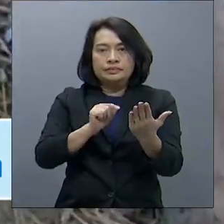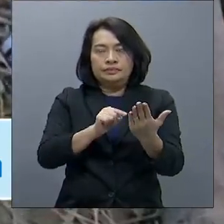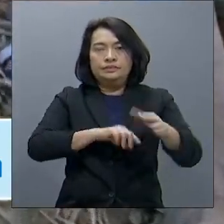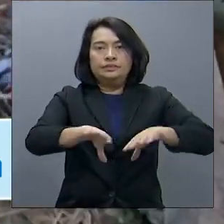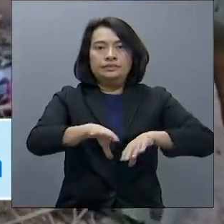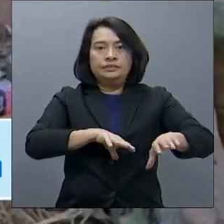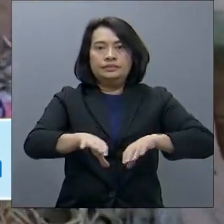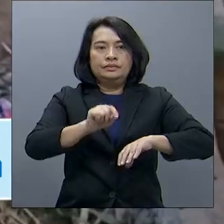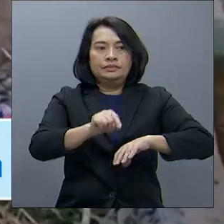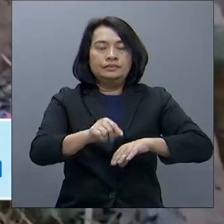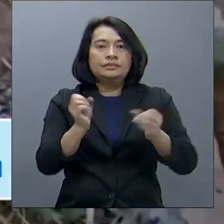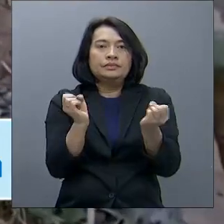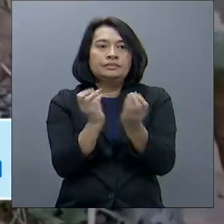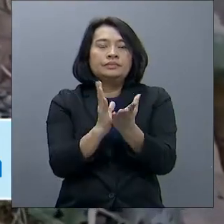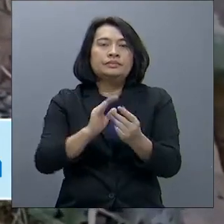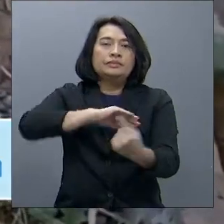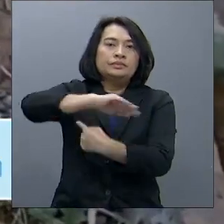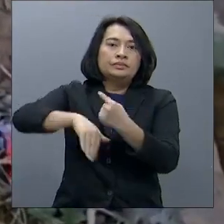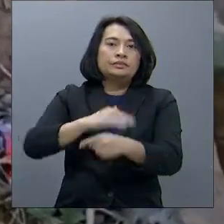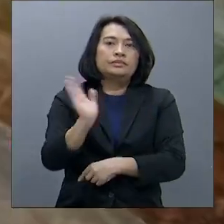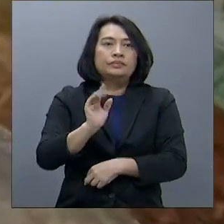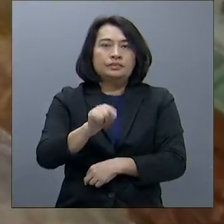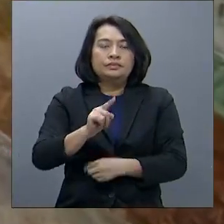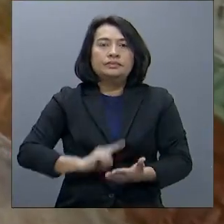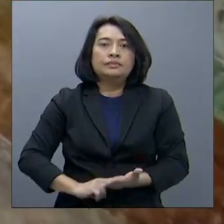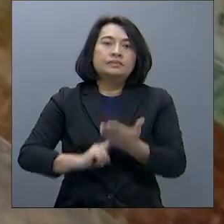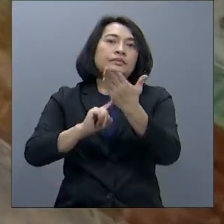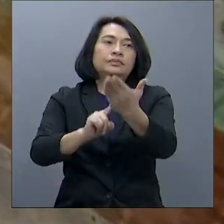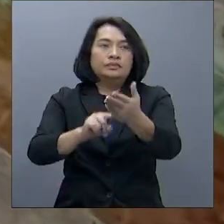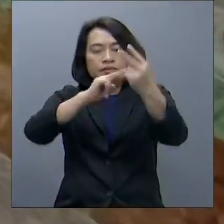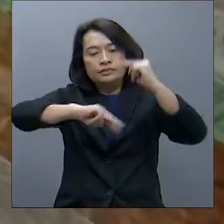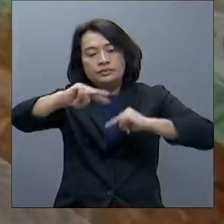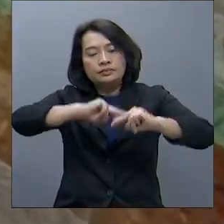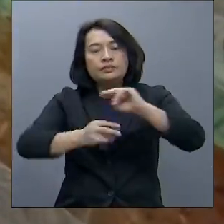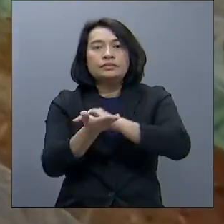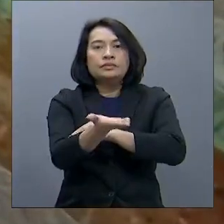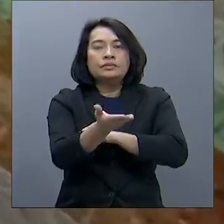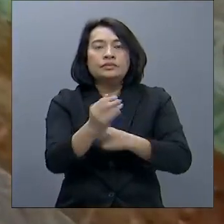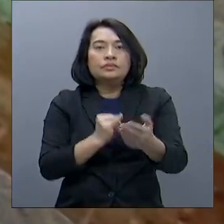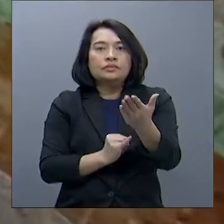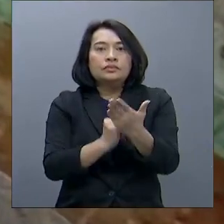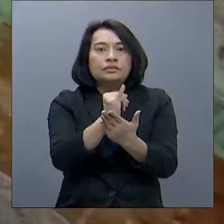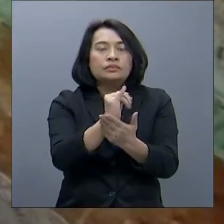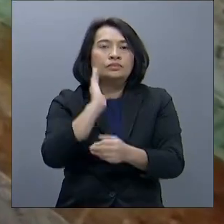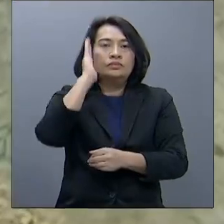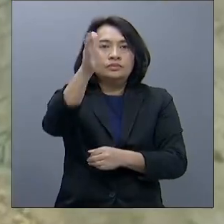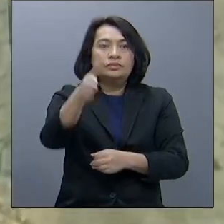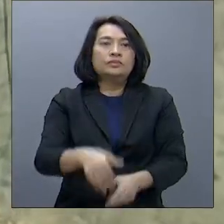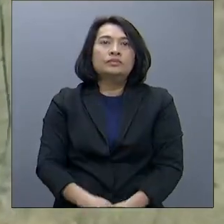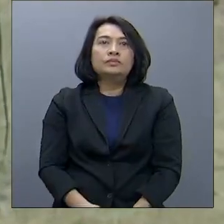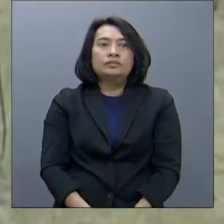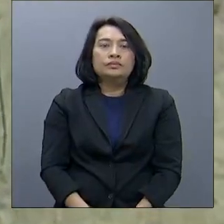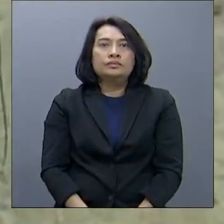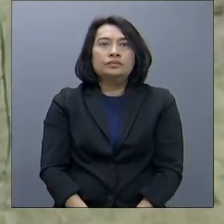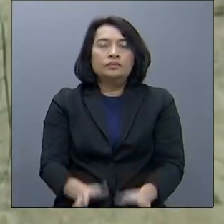ด้านการไม่ให้กระทบสิ่งแวดล้อมทุกๆด้านไปยื่นเพื่อตรวจสอบและขออนุญาตให้ถูกต้องต่อไปค่ะโอ้เอาเป็นว่าต